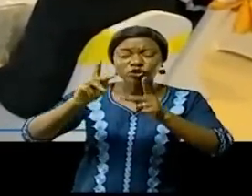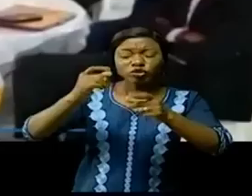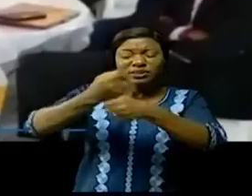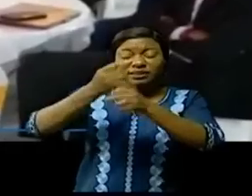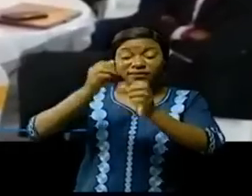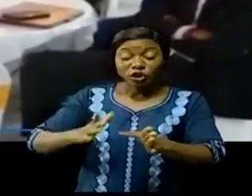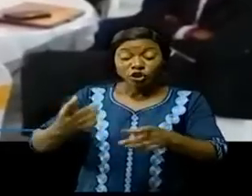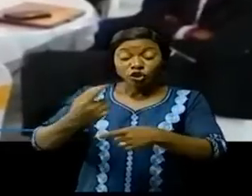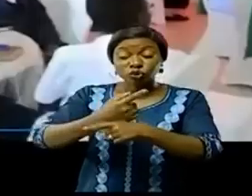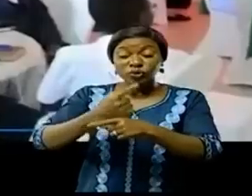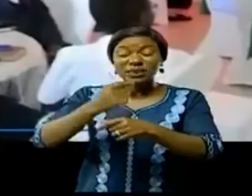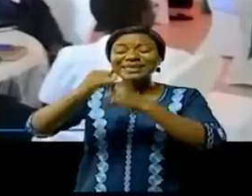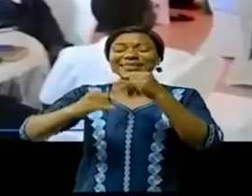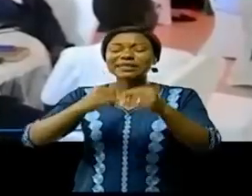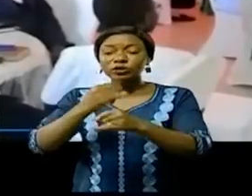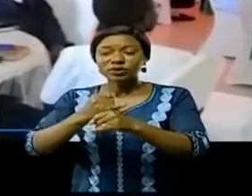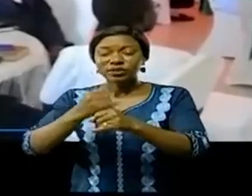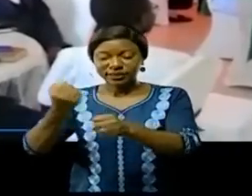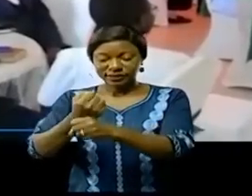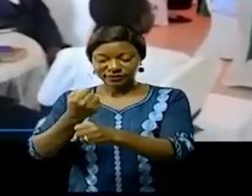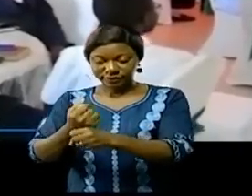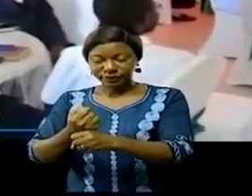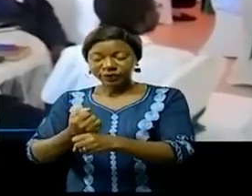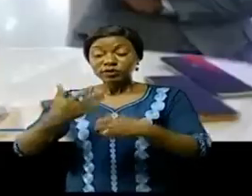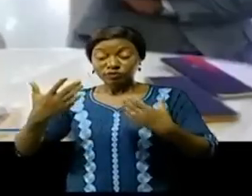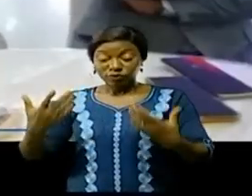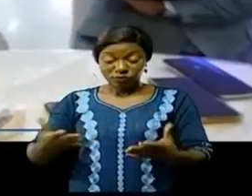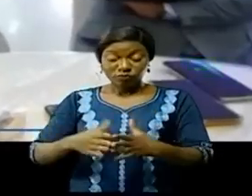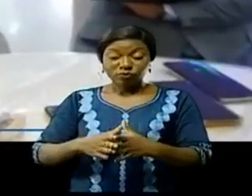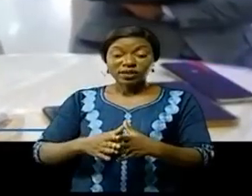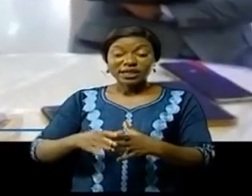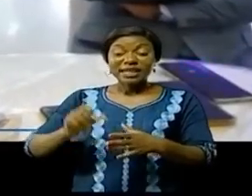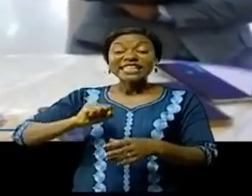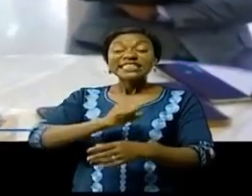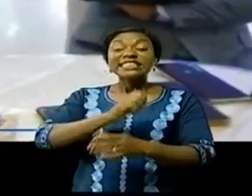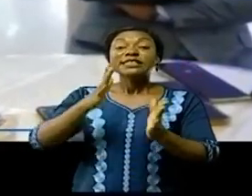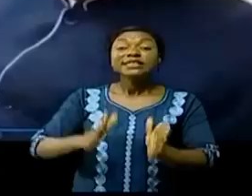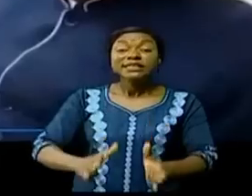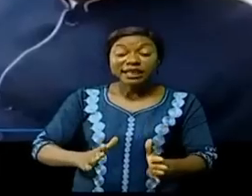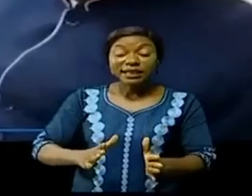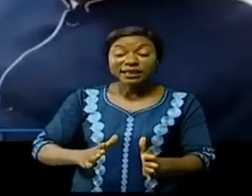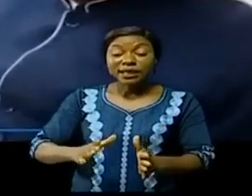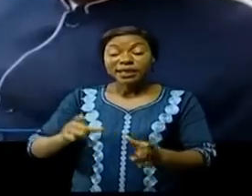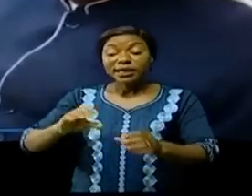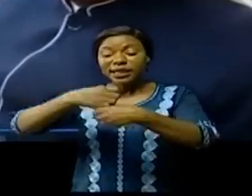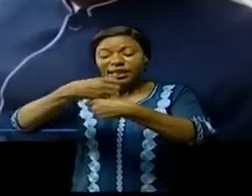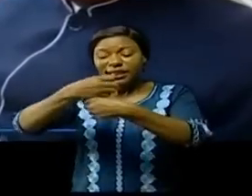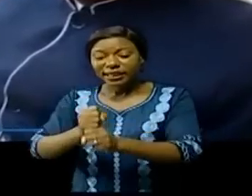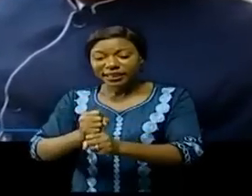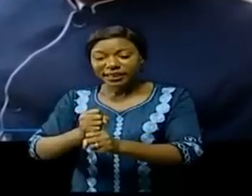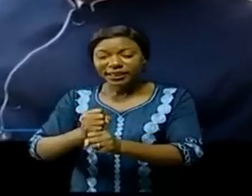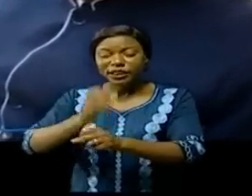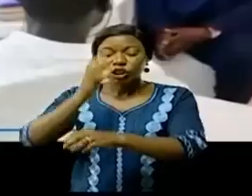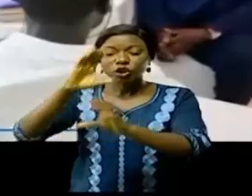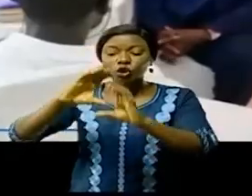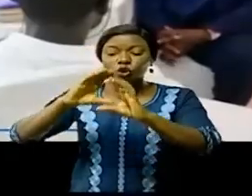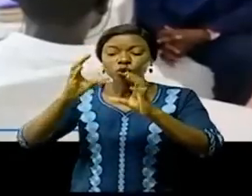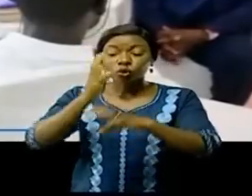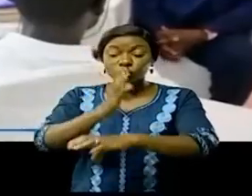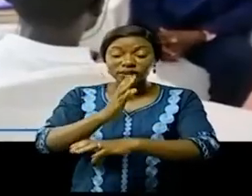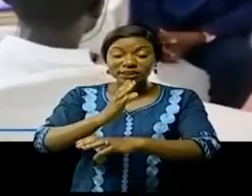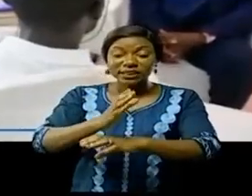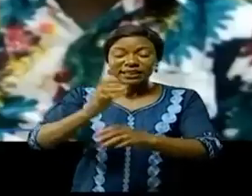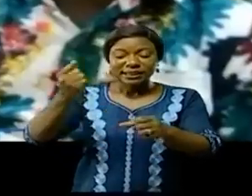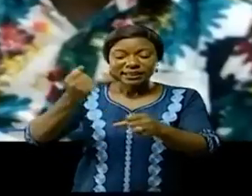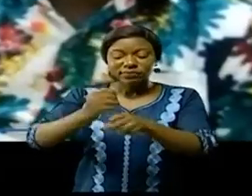ce dimanche 1er mai 2022, l'intersyndicale exige au gouvernement provincial la création du conseil de travail, un